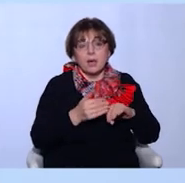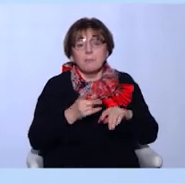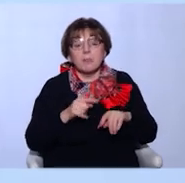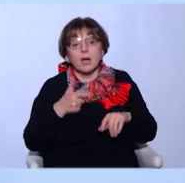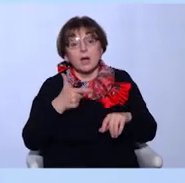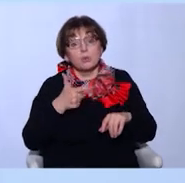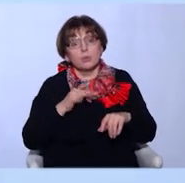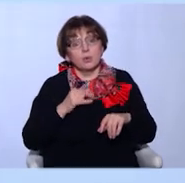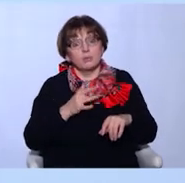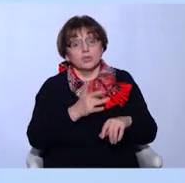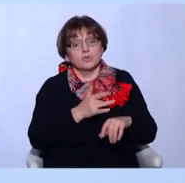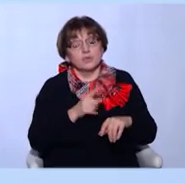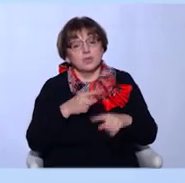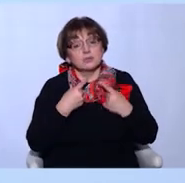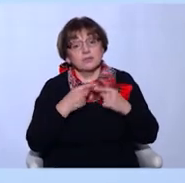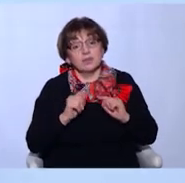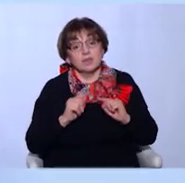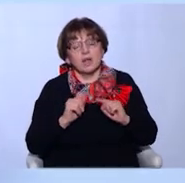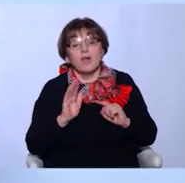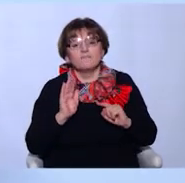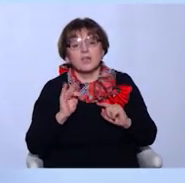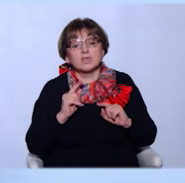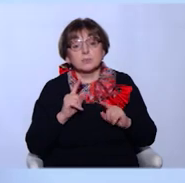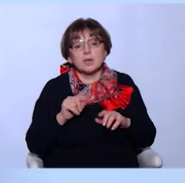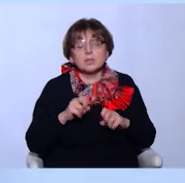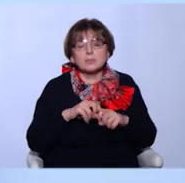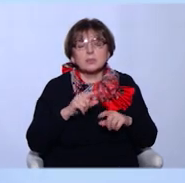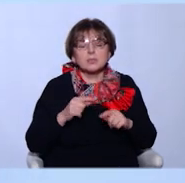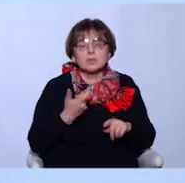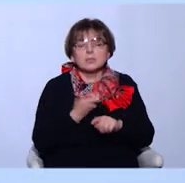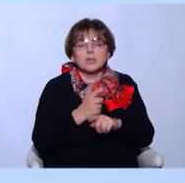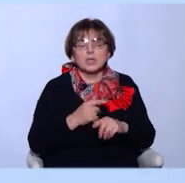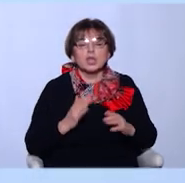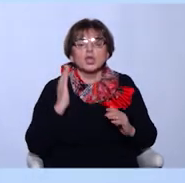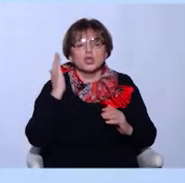გურამიშვილი აი ვაჟა-ფშაველას მაგონებს სუსტად ამით იმიტომაც უწოდა დიდი პაპა